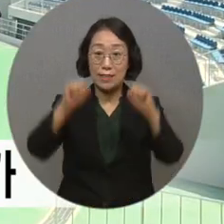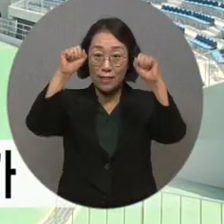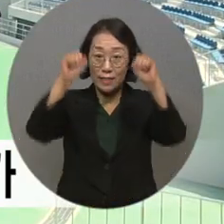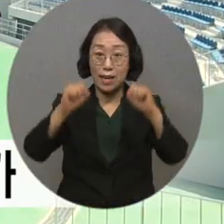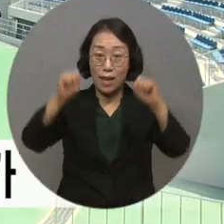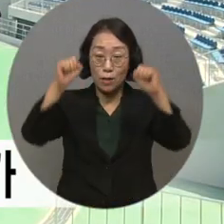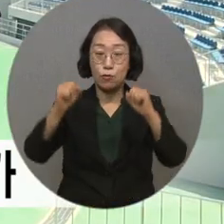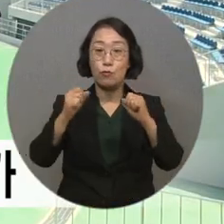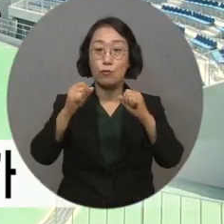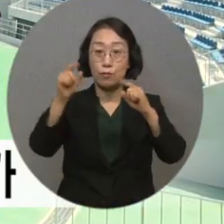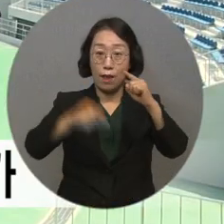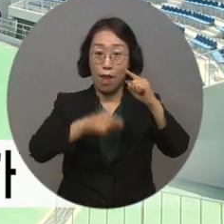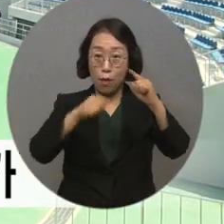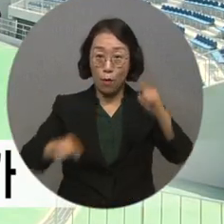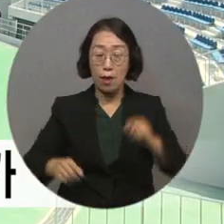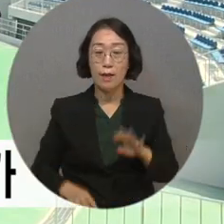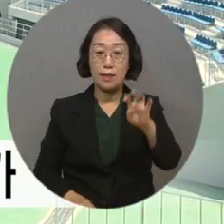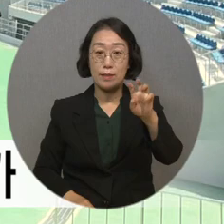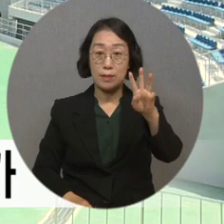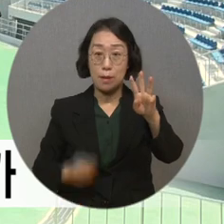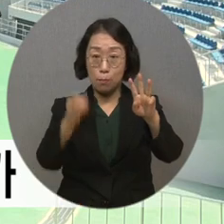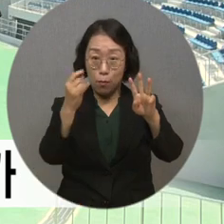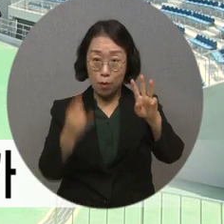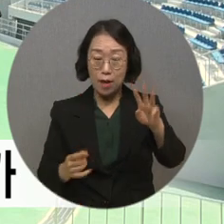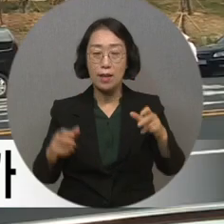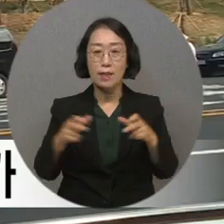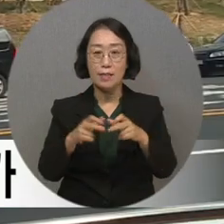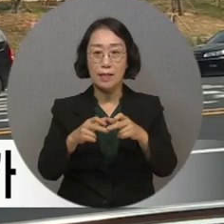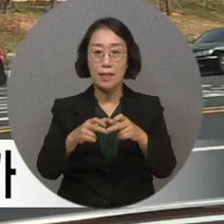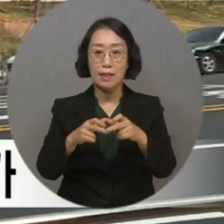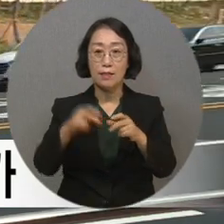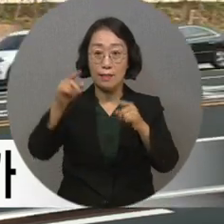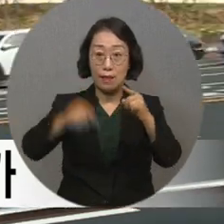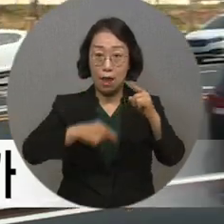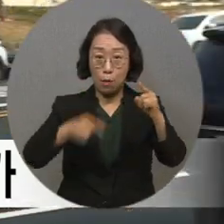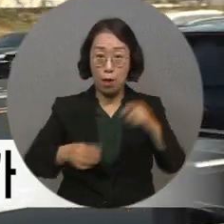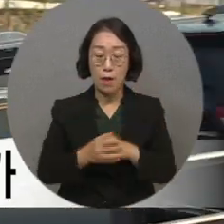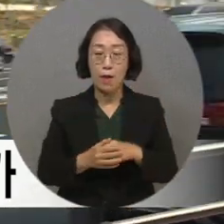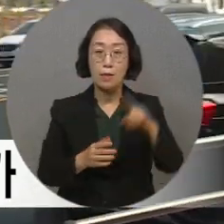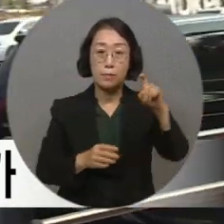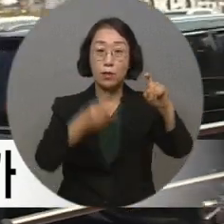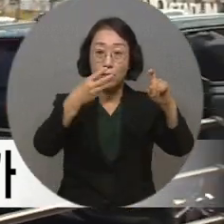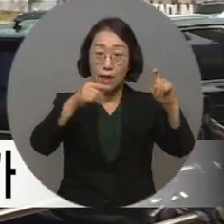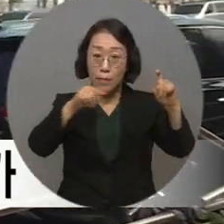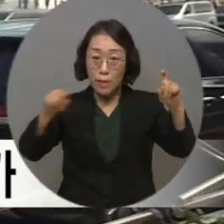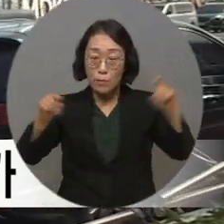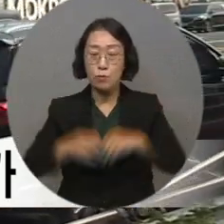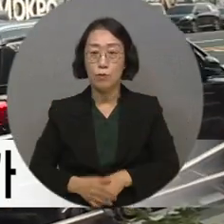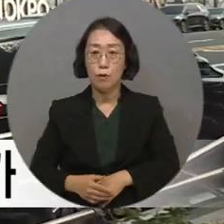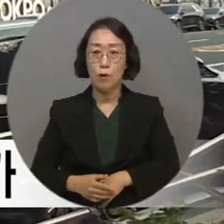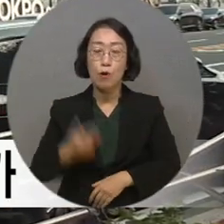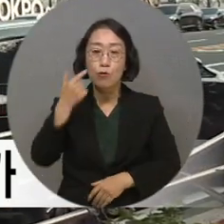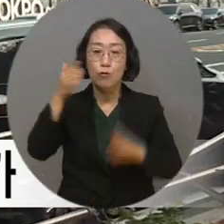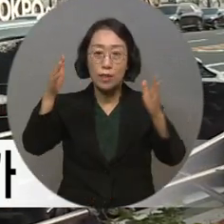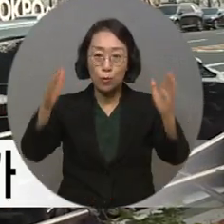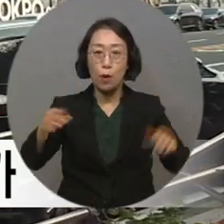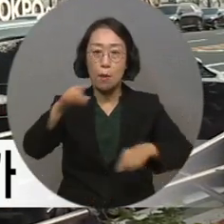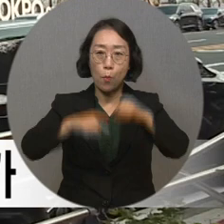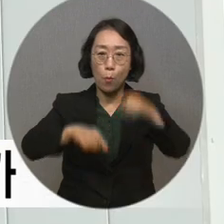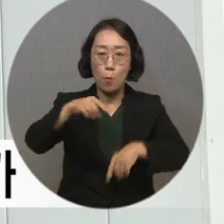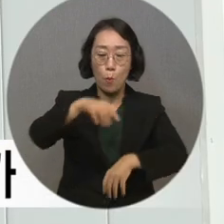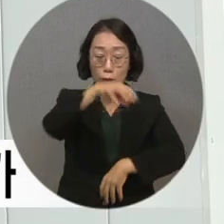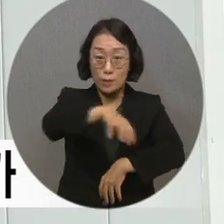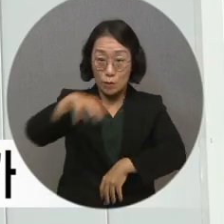대축제 제43회 전국장애인 체육대회가 이달 3일부터 8일까지 6일간 목포 종합경기장